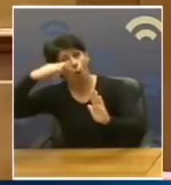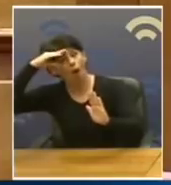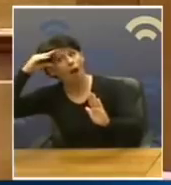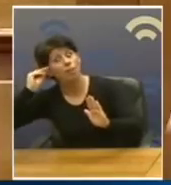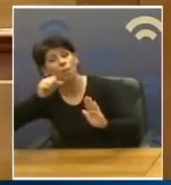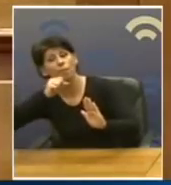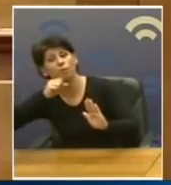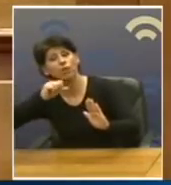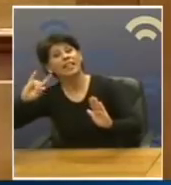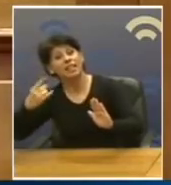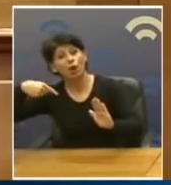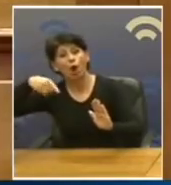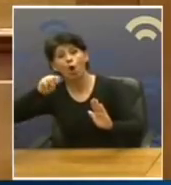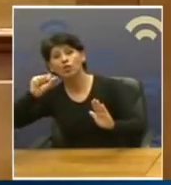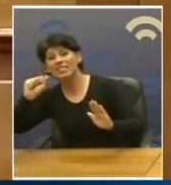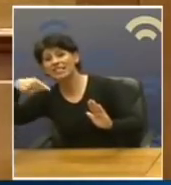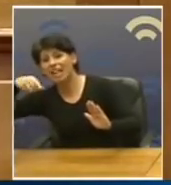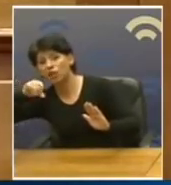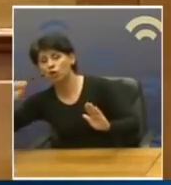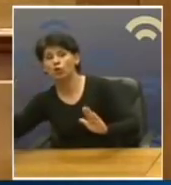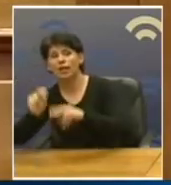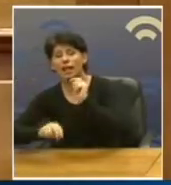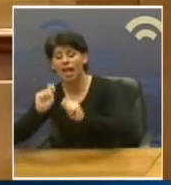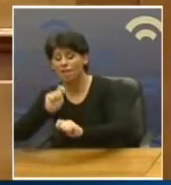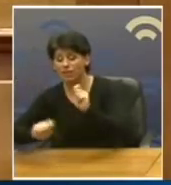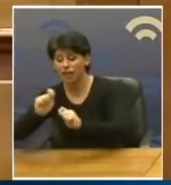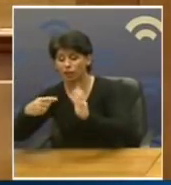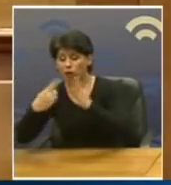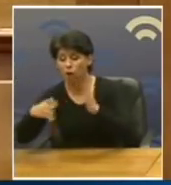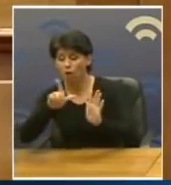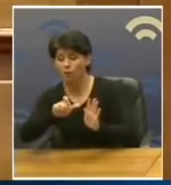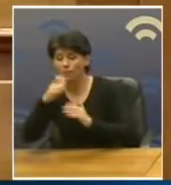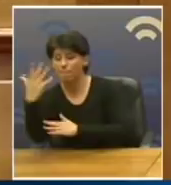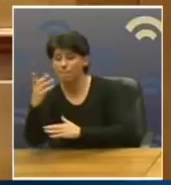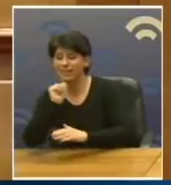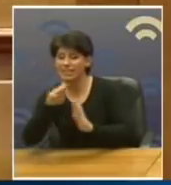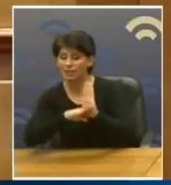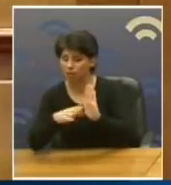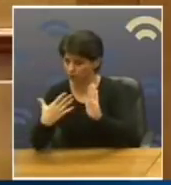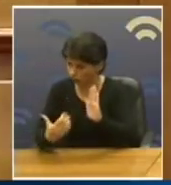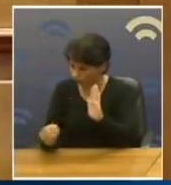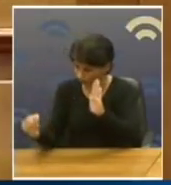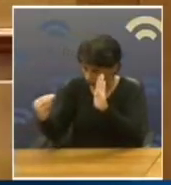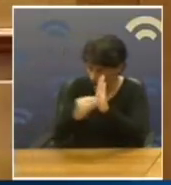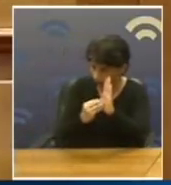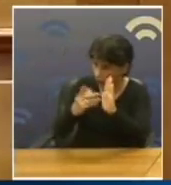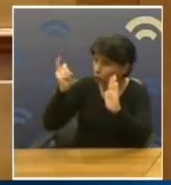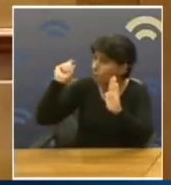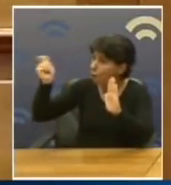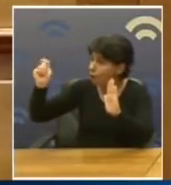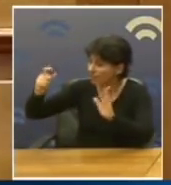και ο Κωνσταντίνος Τσάτσος όταν έφτιαχναν το Σύνταγμα το 1975 ότι έχει θέση στο πολίτευμά